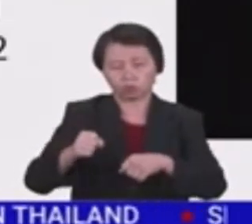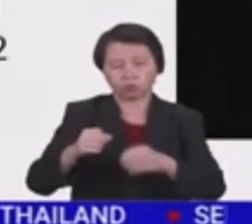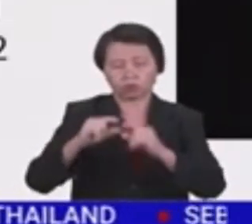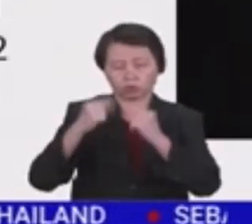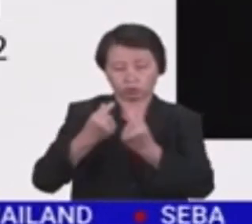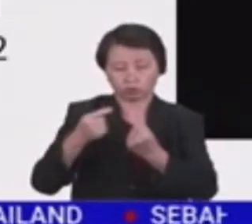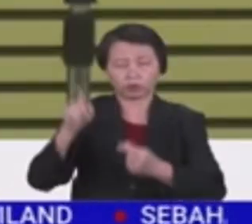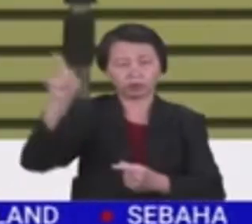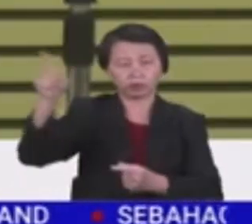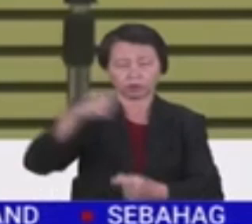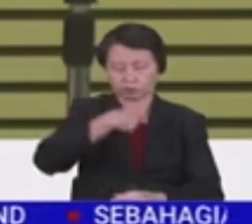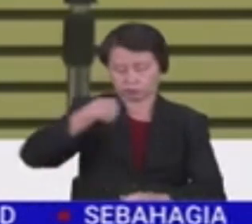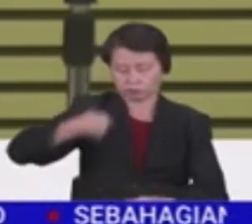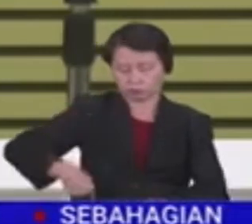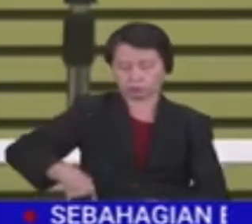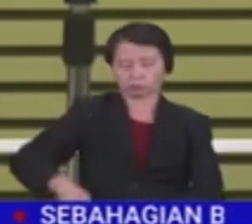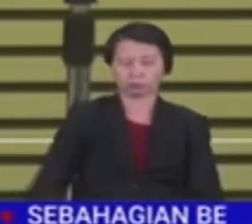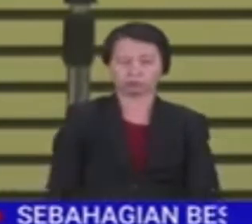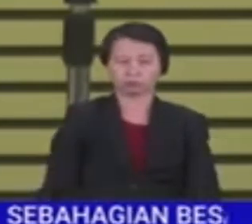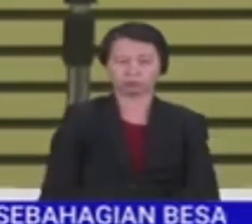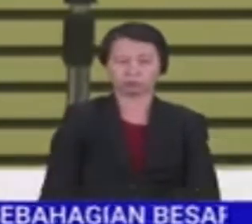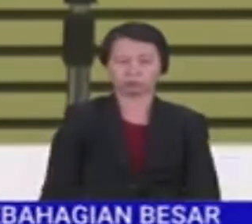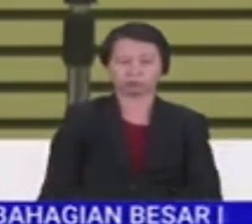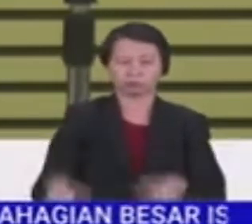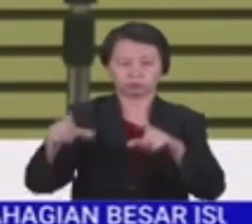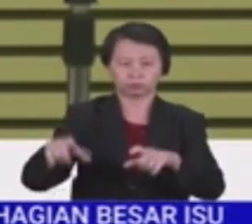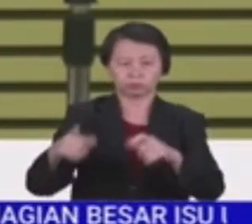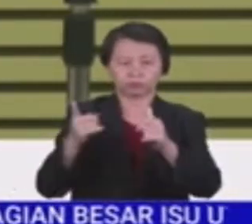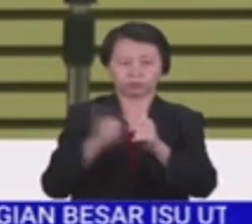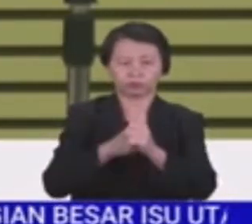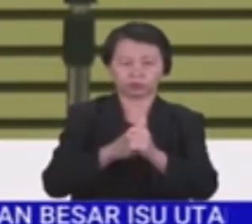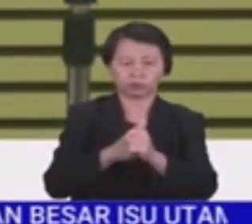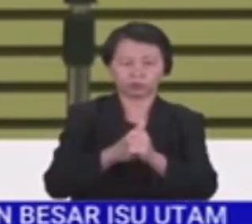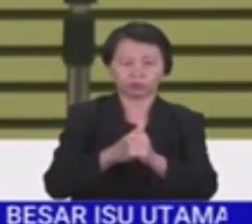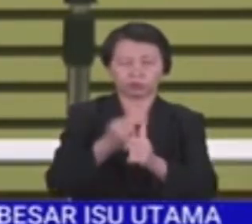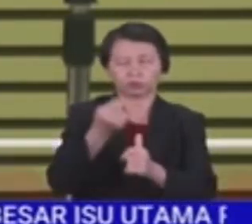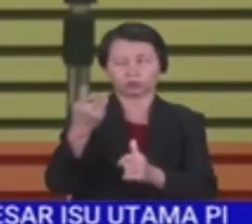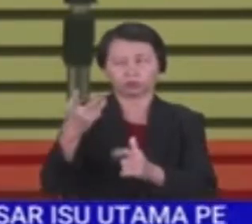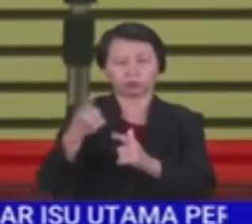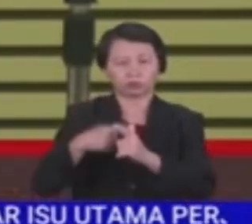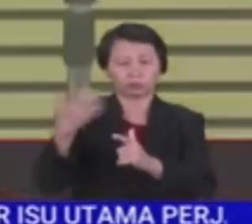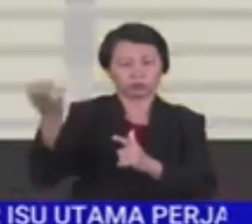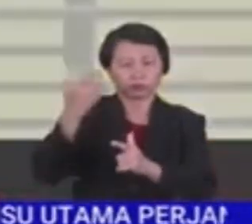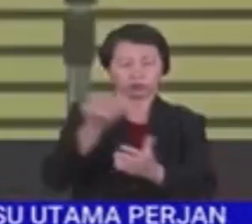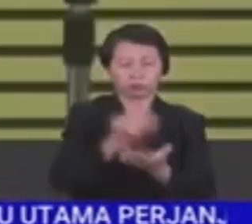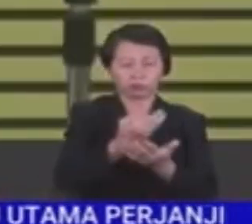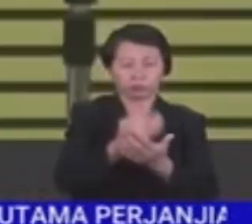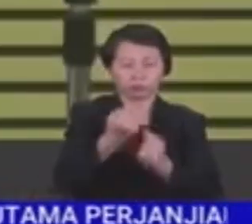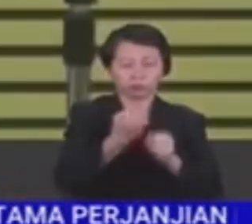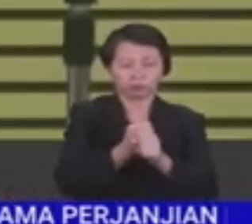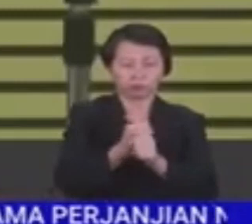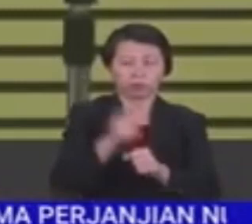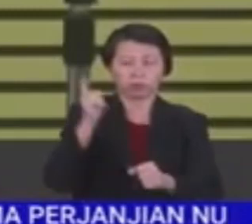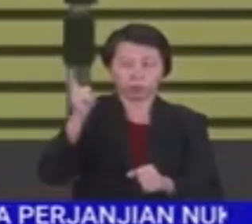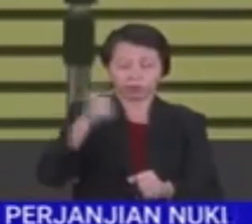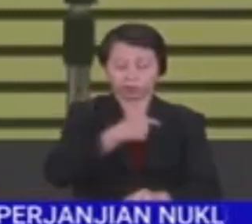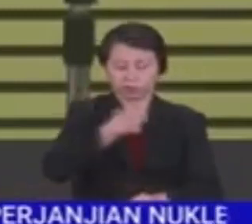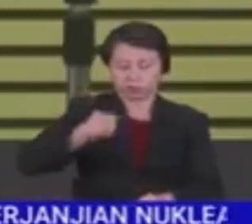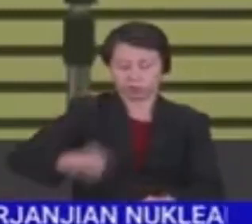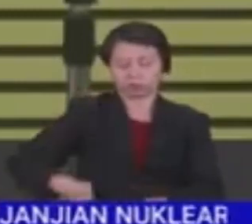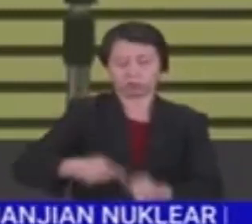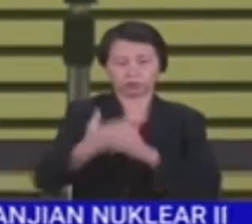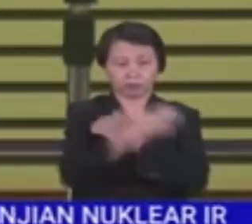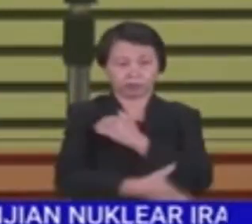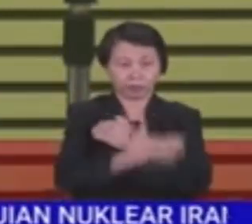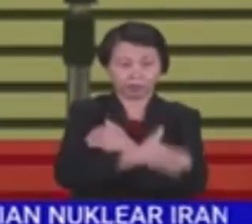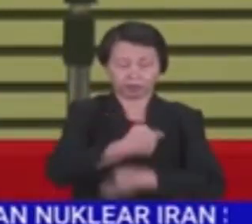China. The lockdowns affecting our businesses in the first couple of months during the financial year. In China,